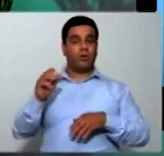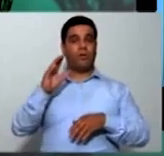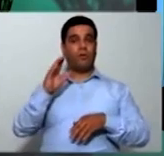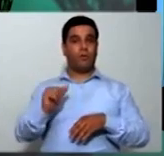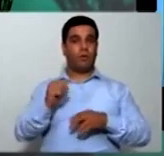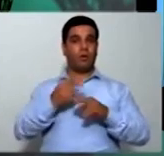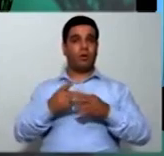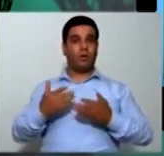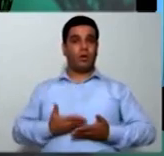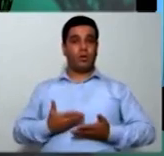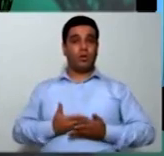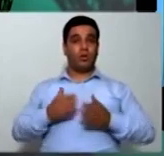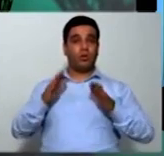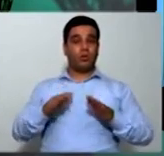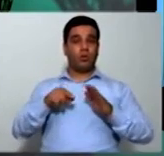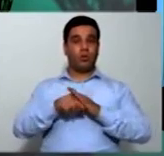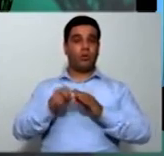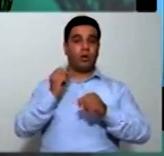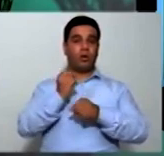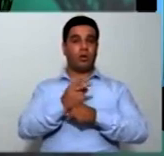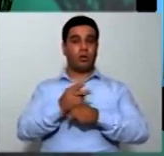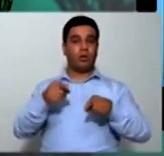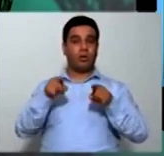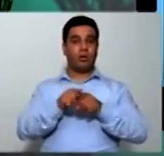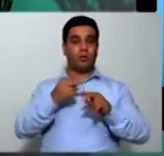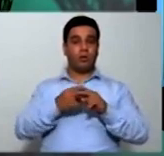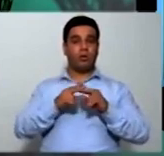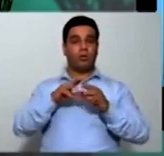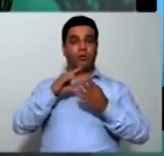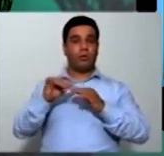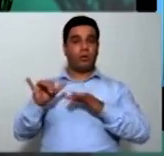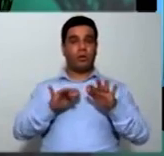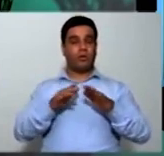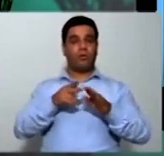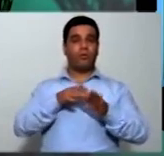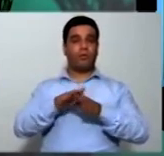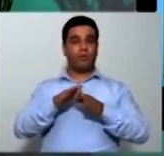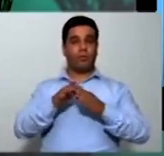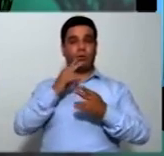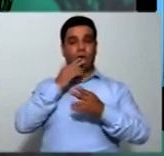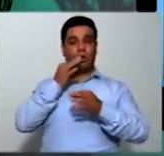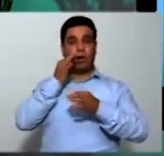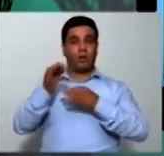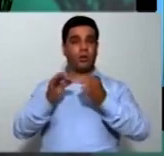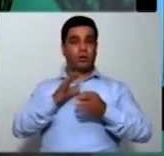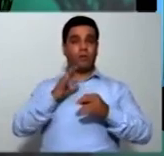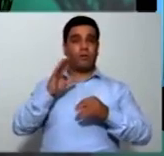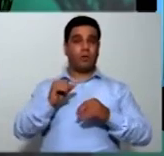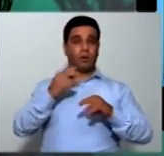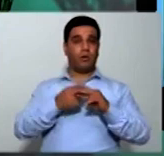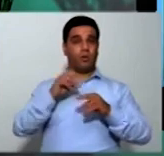hattoki yashash joyidan surgun qilinishi kabi choralar qo'llanilishi aytib o'tildi.